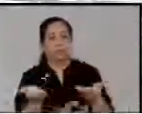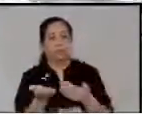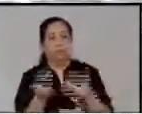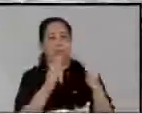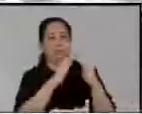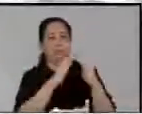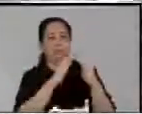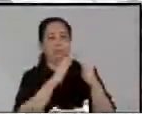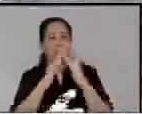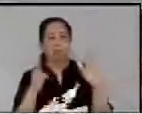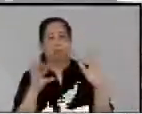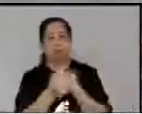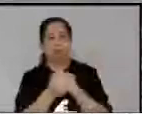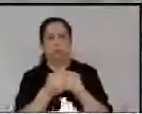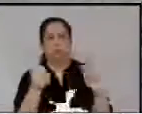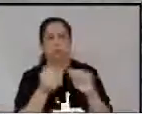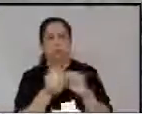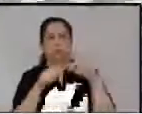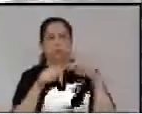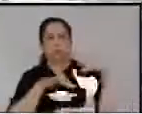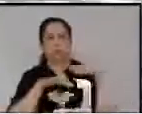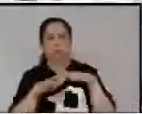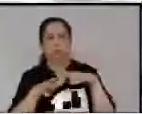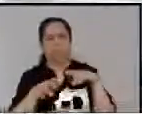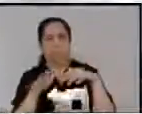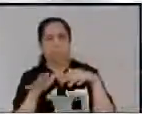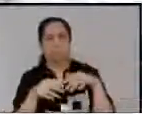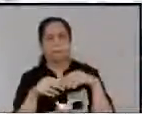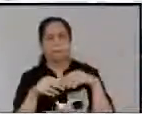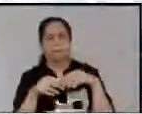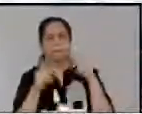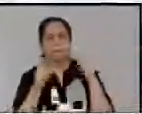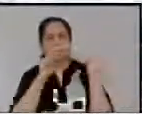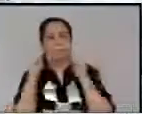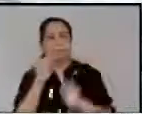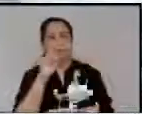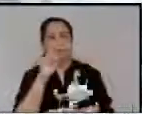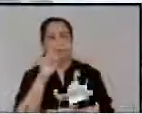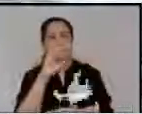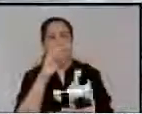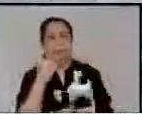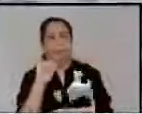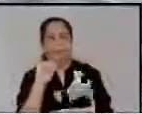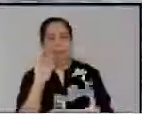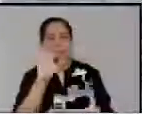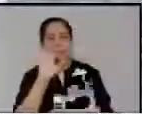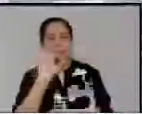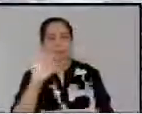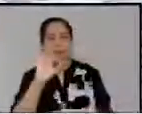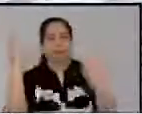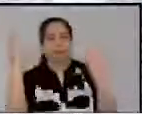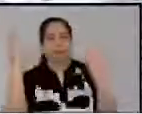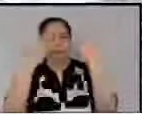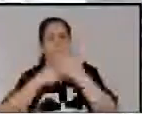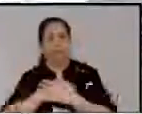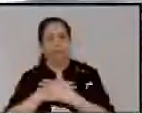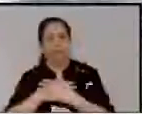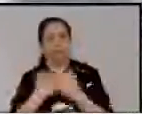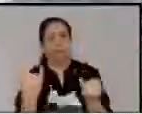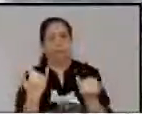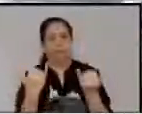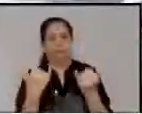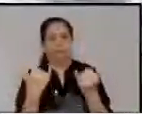hindi kami nakalikas kasi hindi namin alam na nagpunta dito ang mga barangay tanod. Kaya natutulog